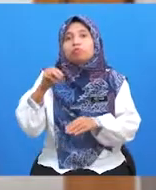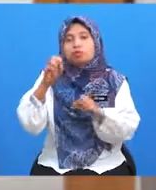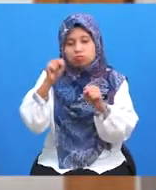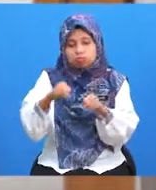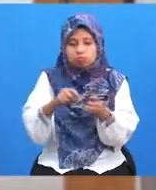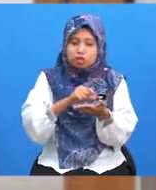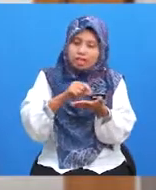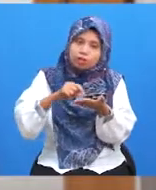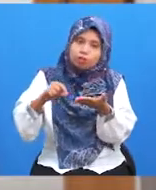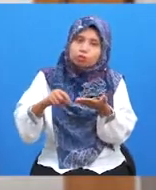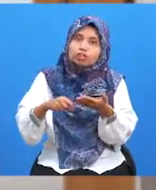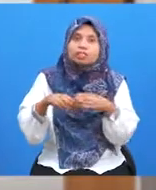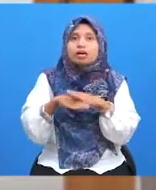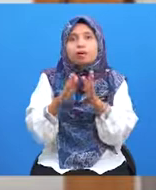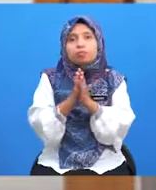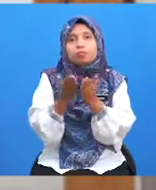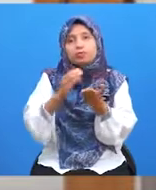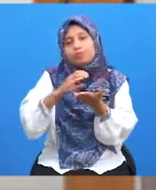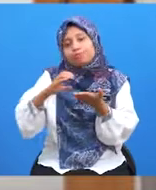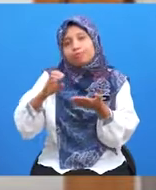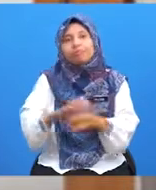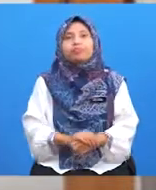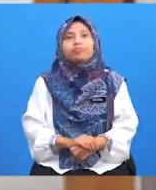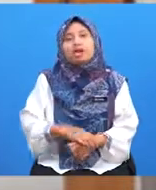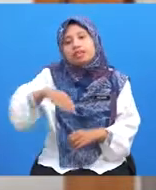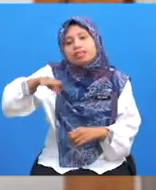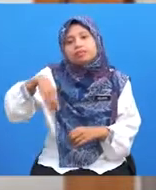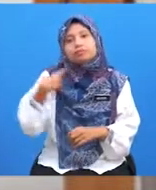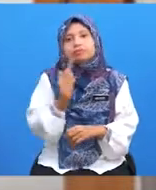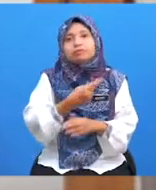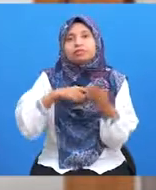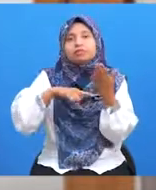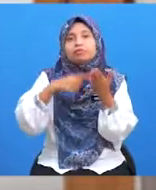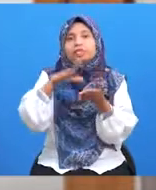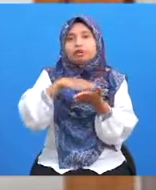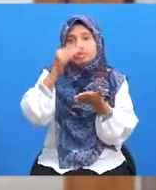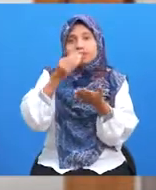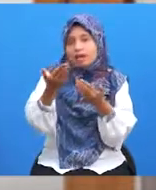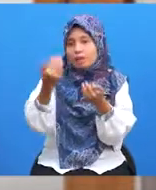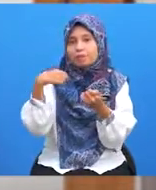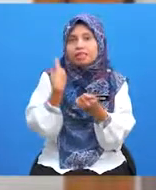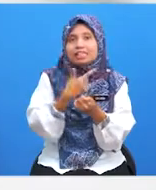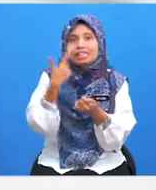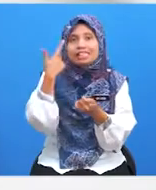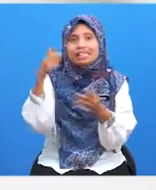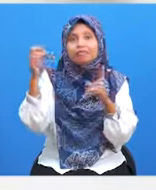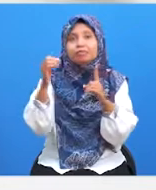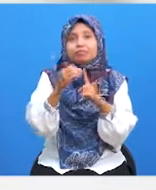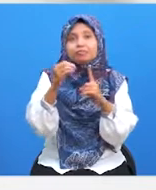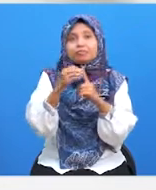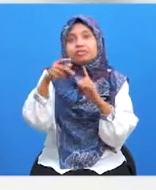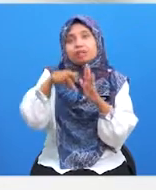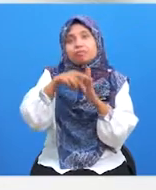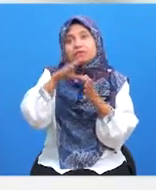mencatat nota penting di dalam buku catatan sebelum kita melakukan pembelajaran Mari kita lihat objektif